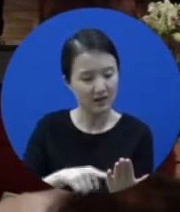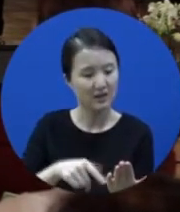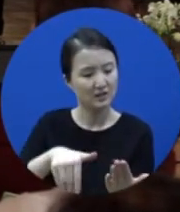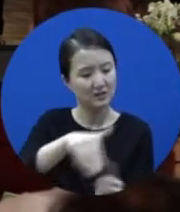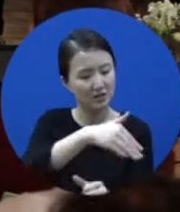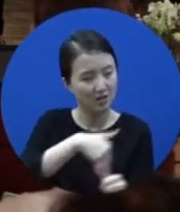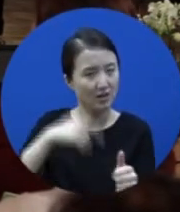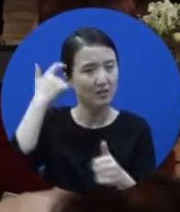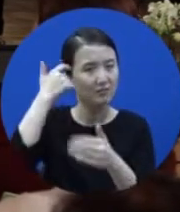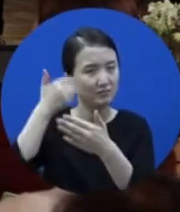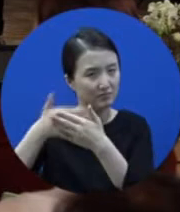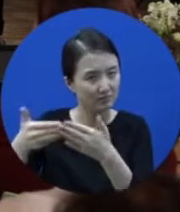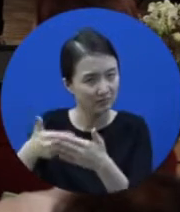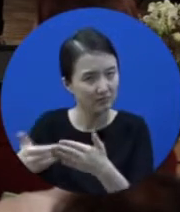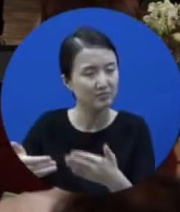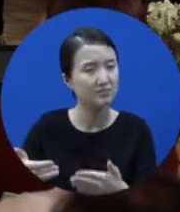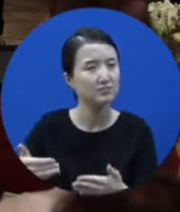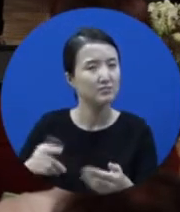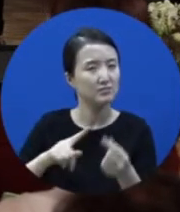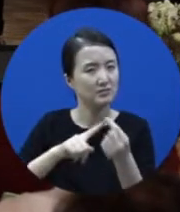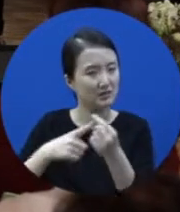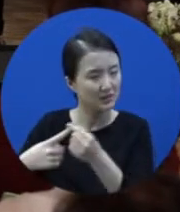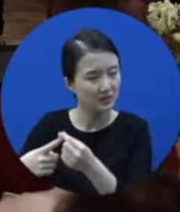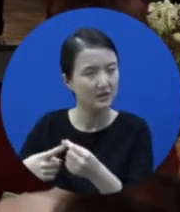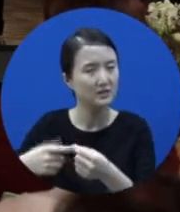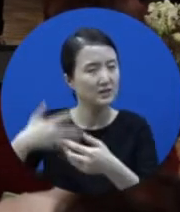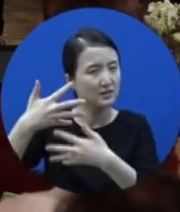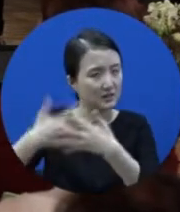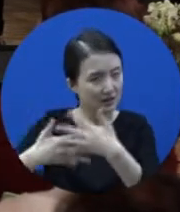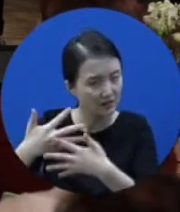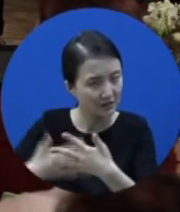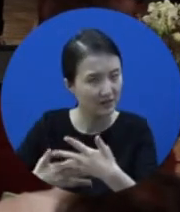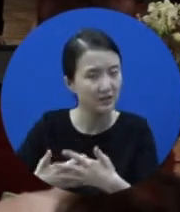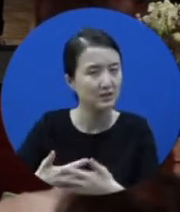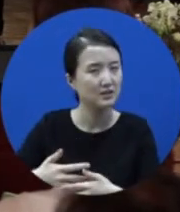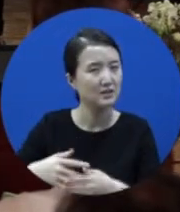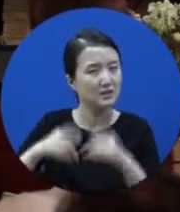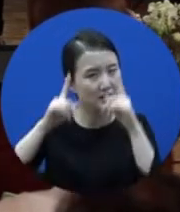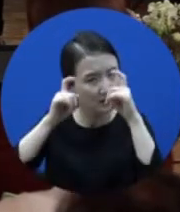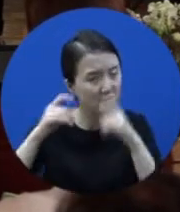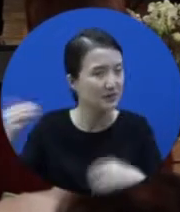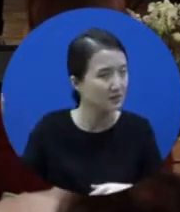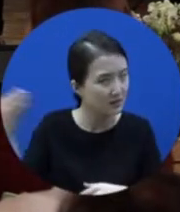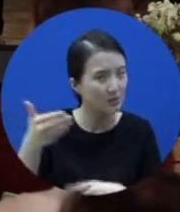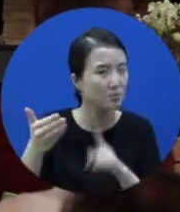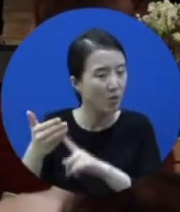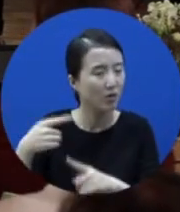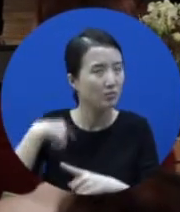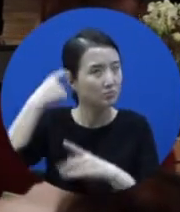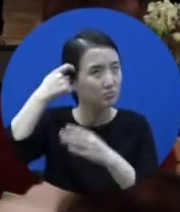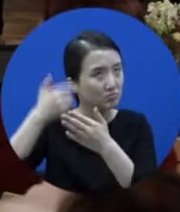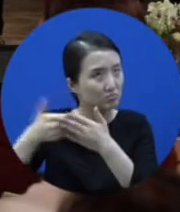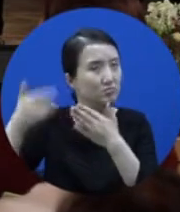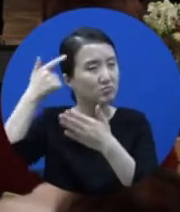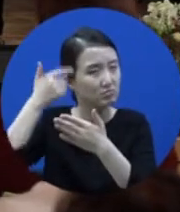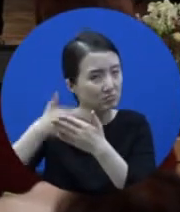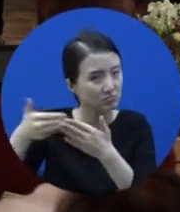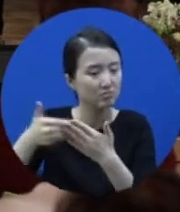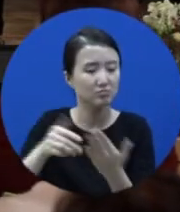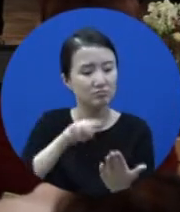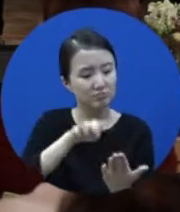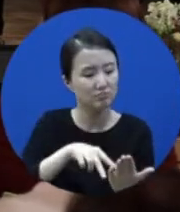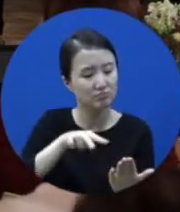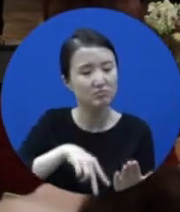하면서 어떤 자료 화면이 나가겠구나, 어떤 동영상이 나가겠구나 이것을 상상하면서 하기 때문에 대본을 빨리 외울